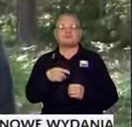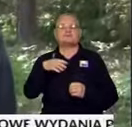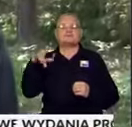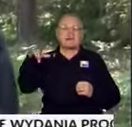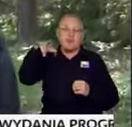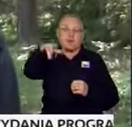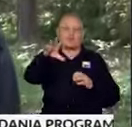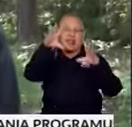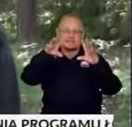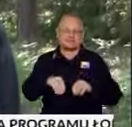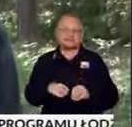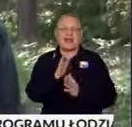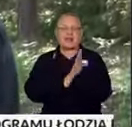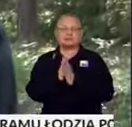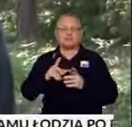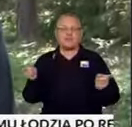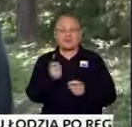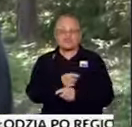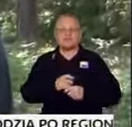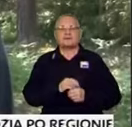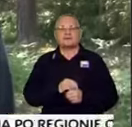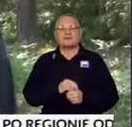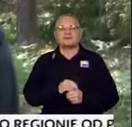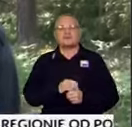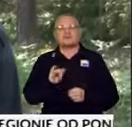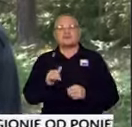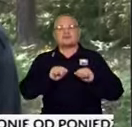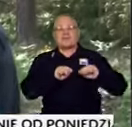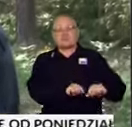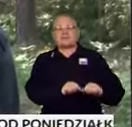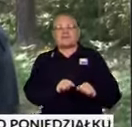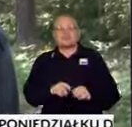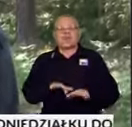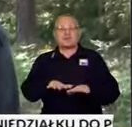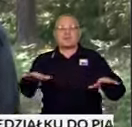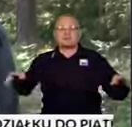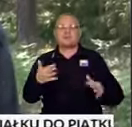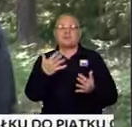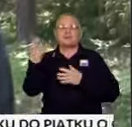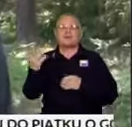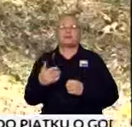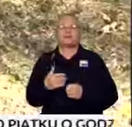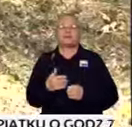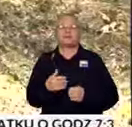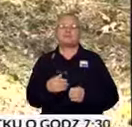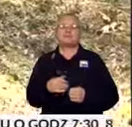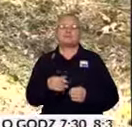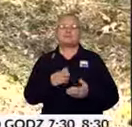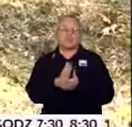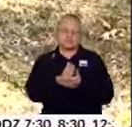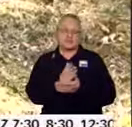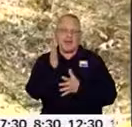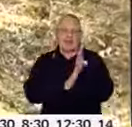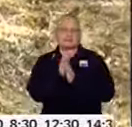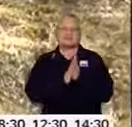samolot gaśniczy Lasów Państwowych. I do zabezpieczenia rozprzestrzeniania się tego pożaru też tutaj ze służb leśnych